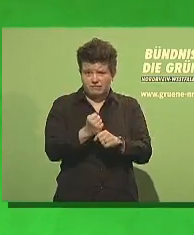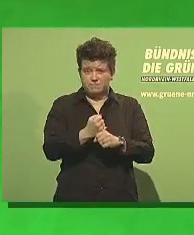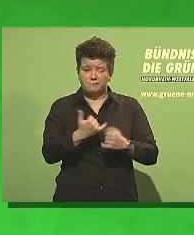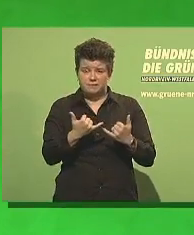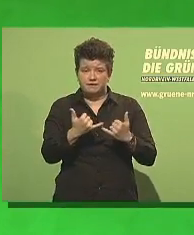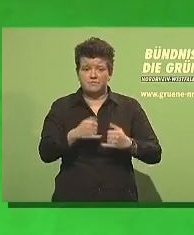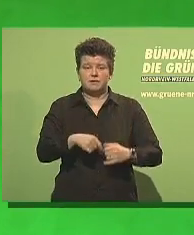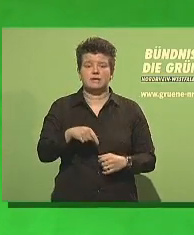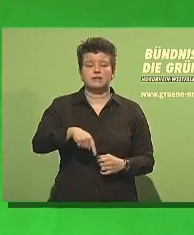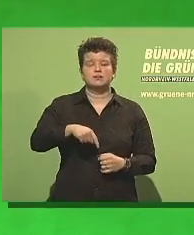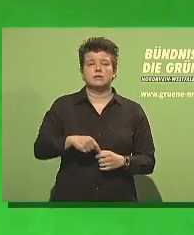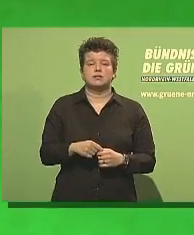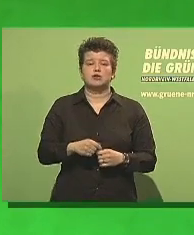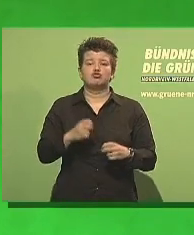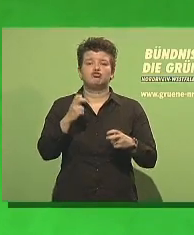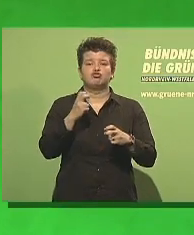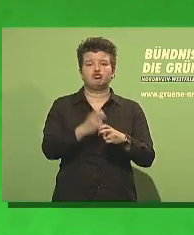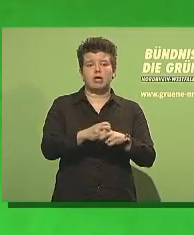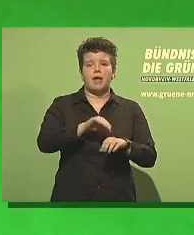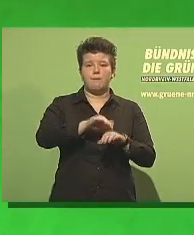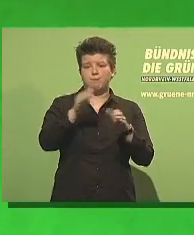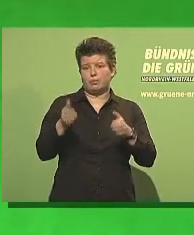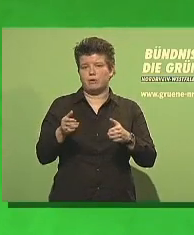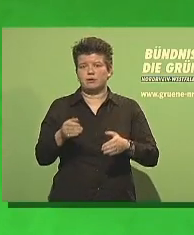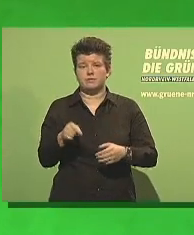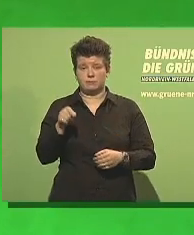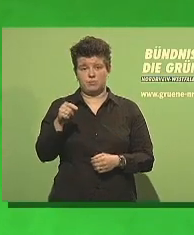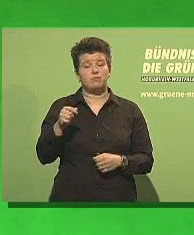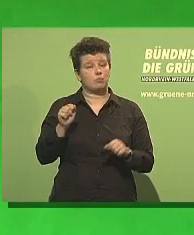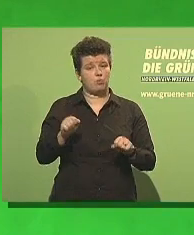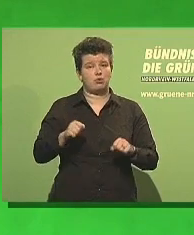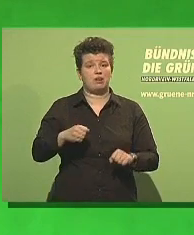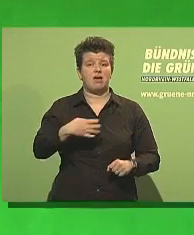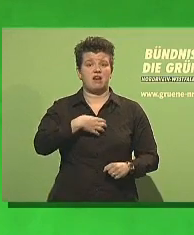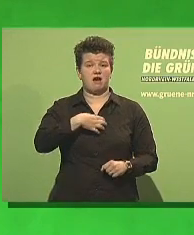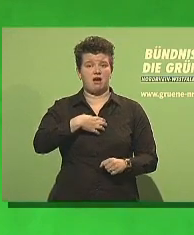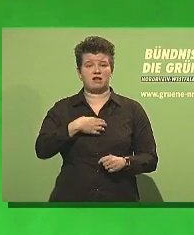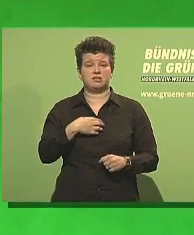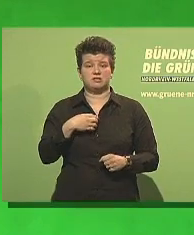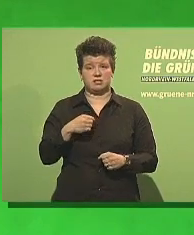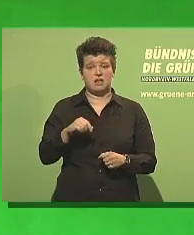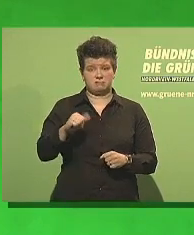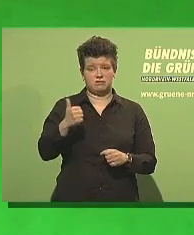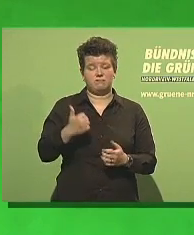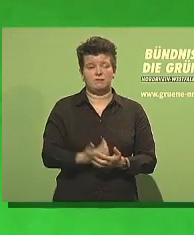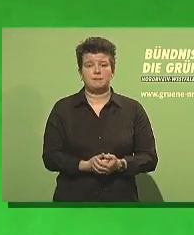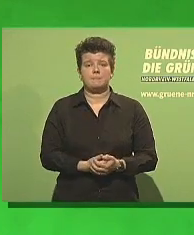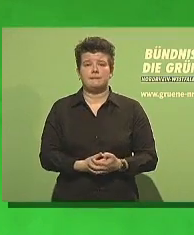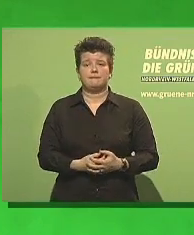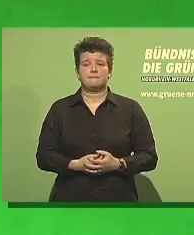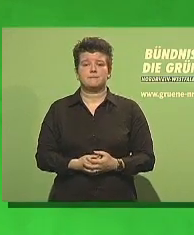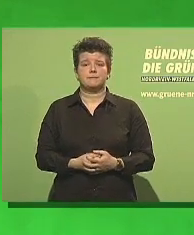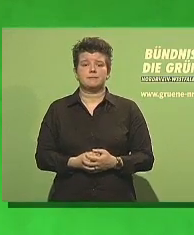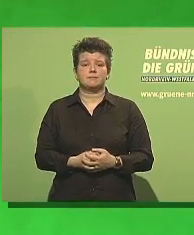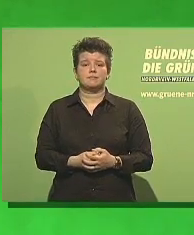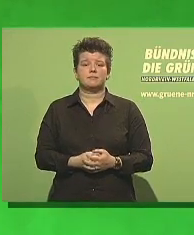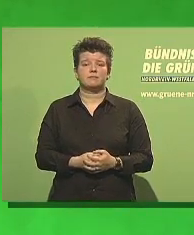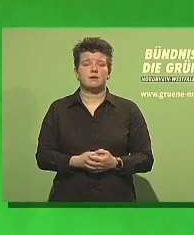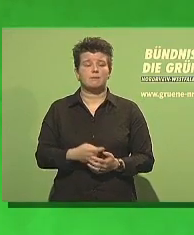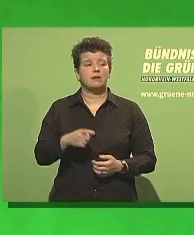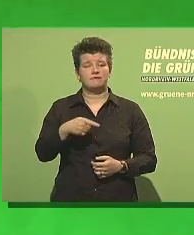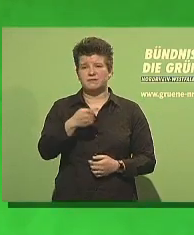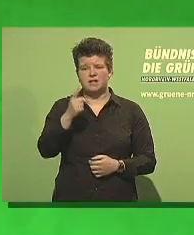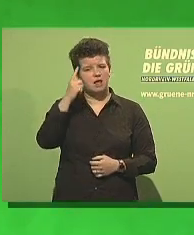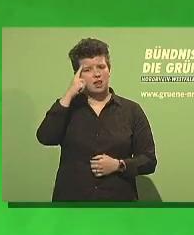Wochenende wahrscheinlich zum Kanzlerkandidaten der SPD. Und ich finde, wir meinen sehr deutlich und klar,